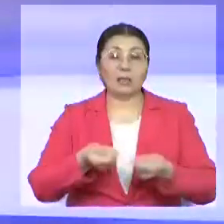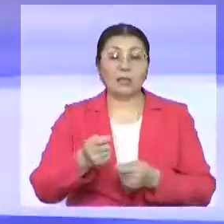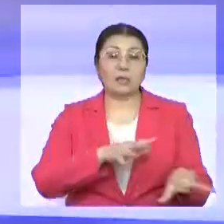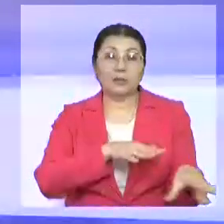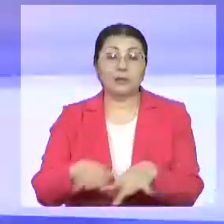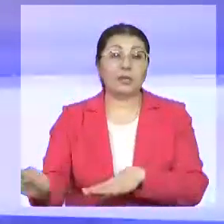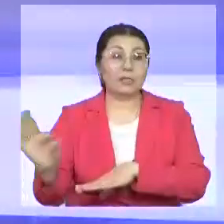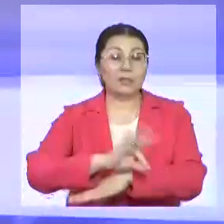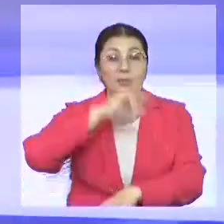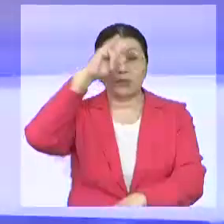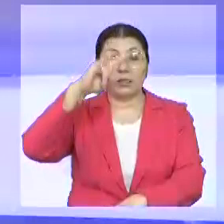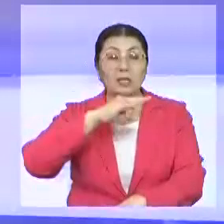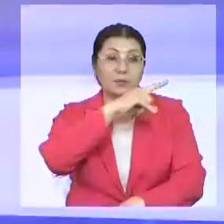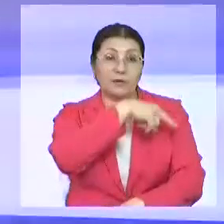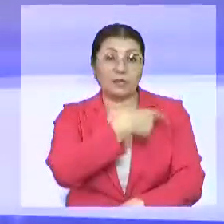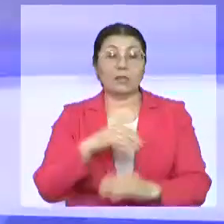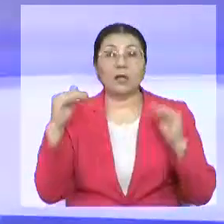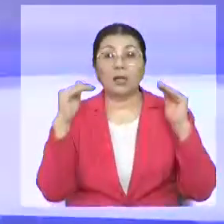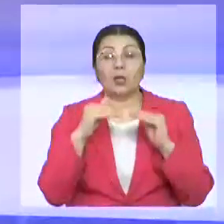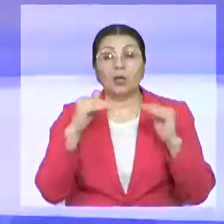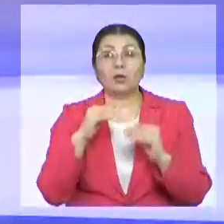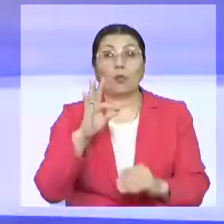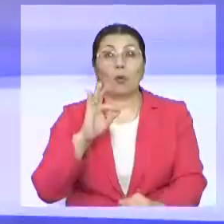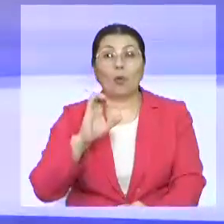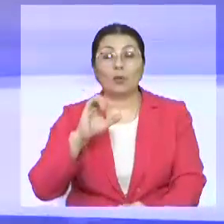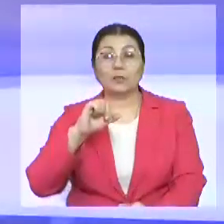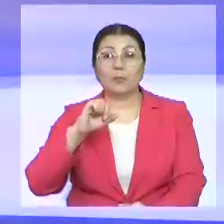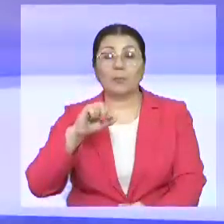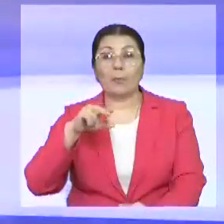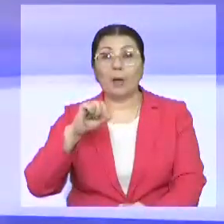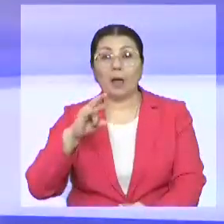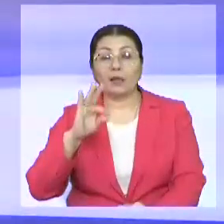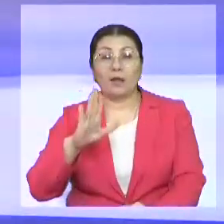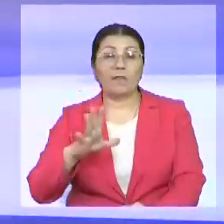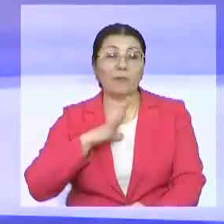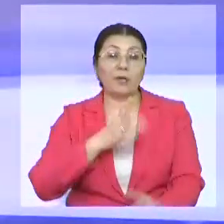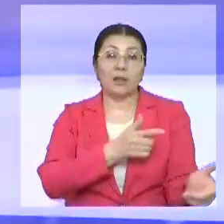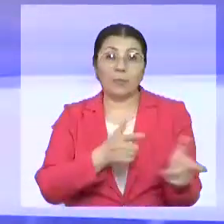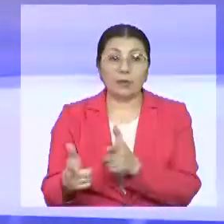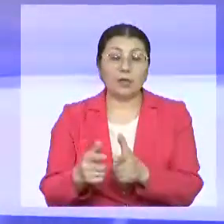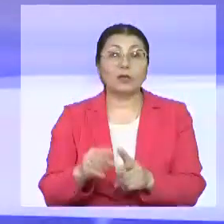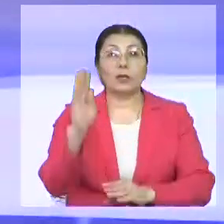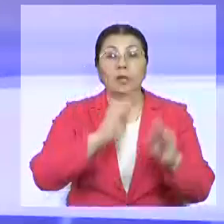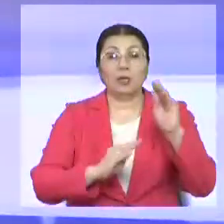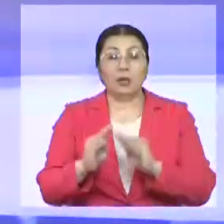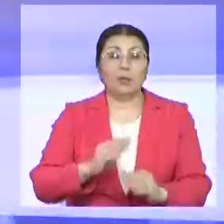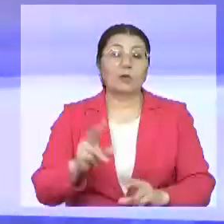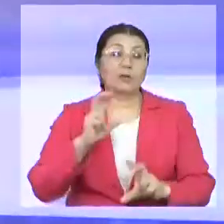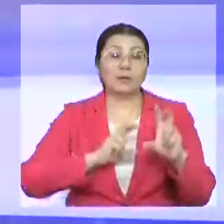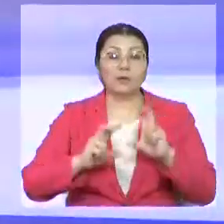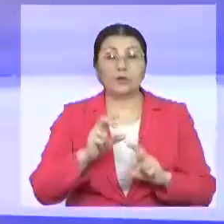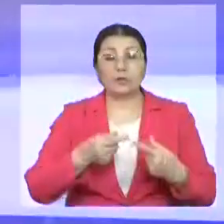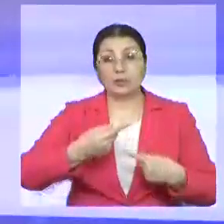– Западно-Казахстанский медицинский университет имени Успанова. Помимо докладов была подготовлена выставка студенческих